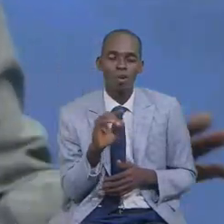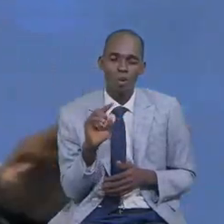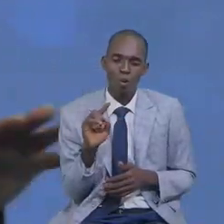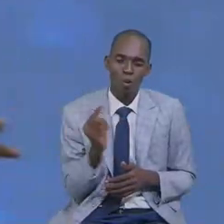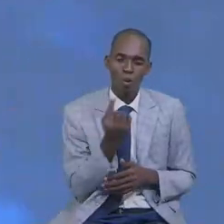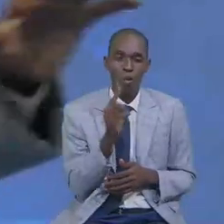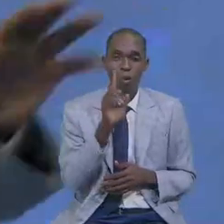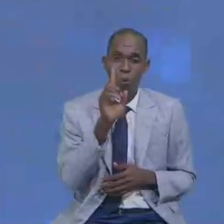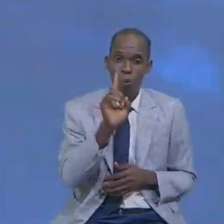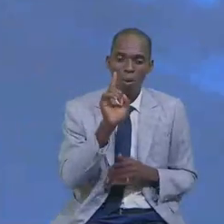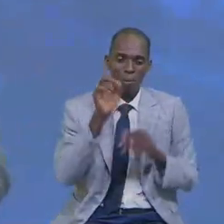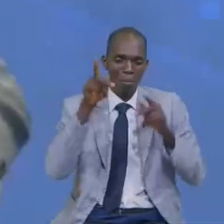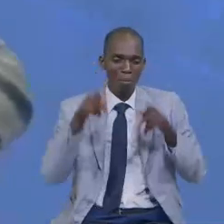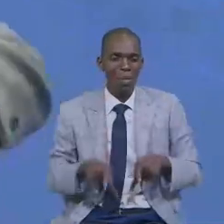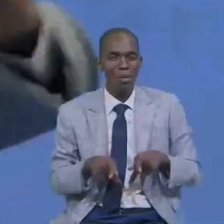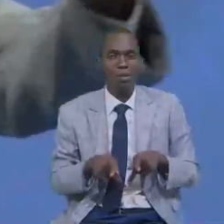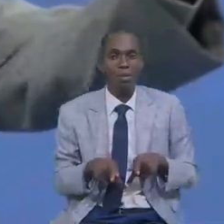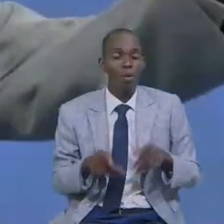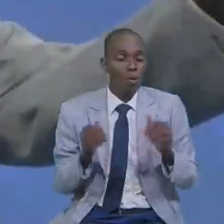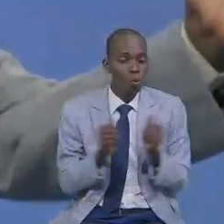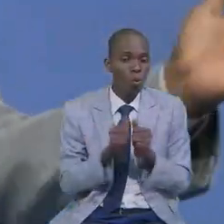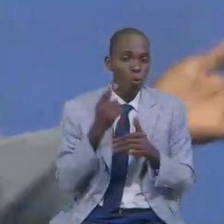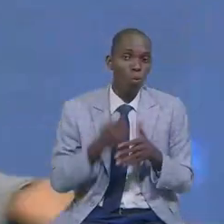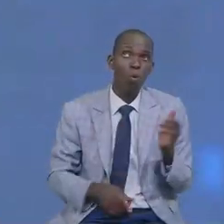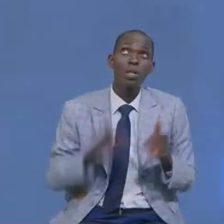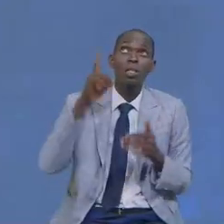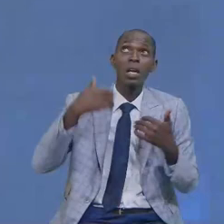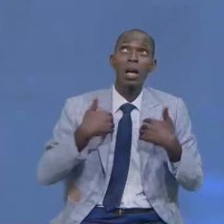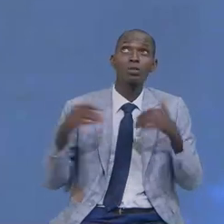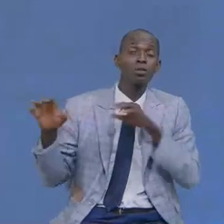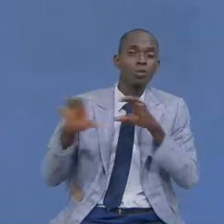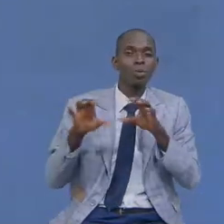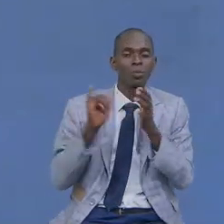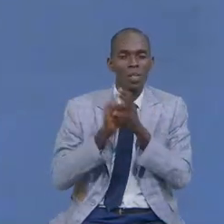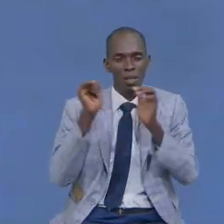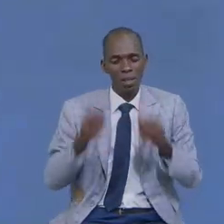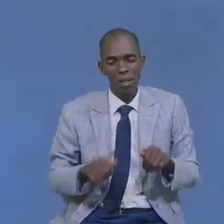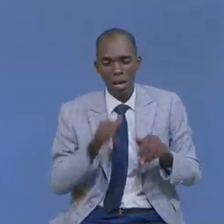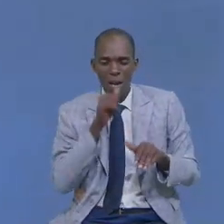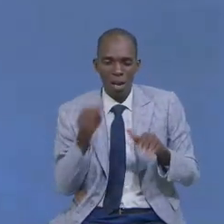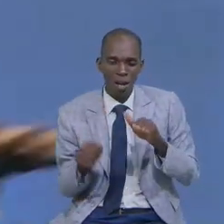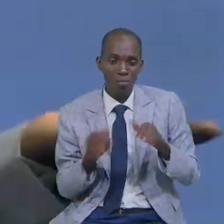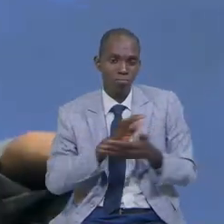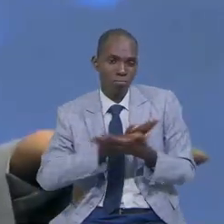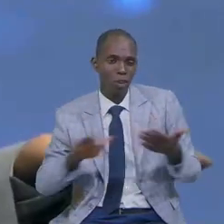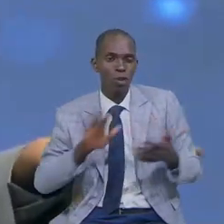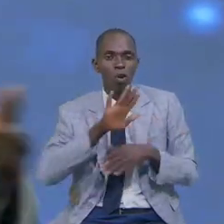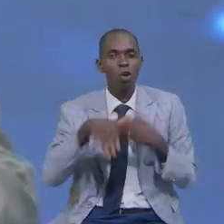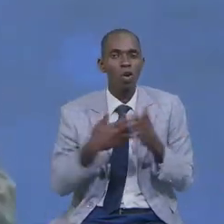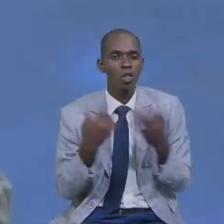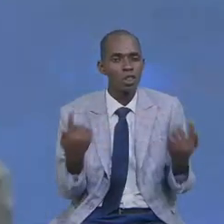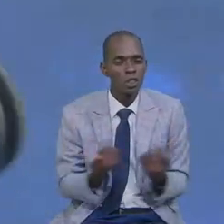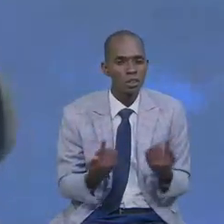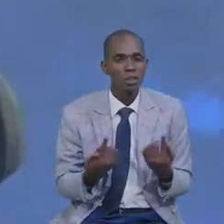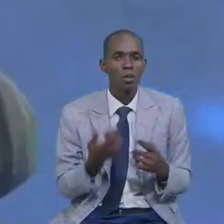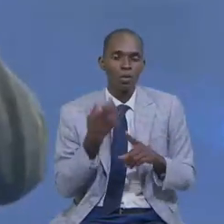personne avec ce qu'il a fait qui peut couvrir tous tes péchés aux